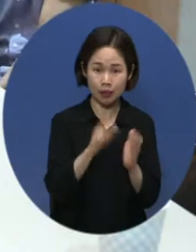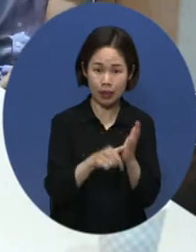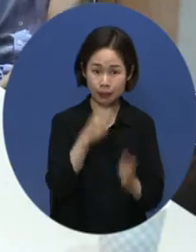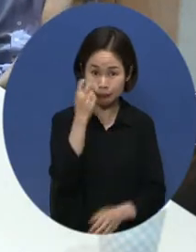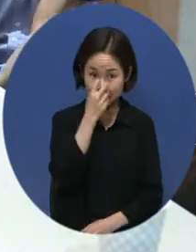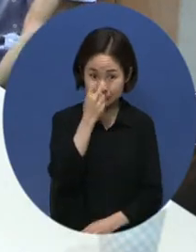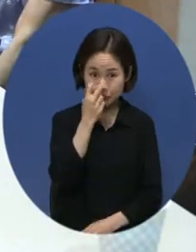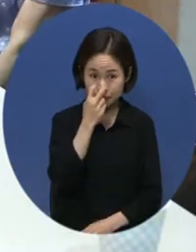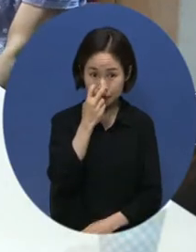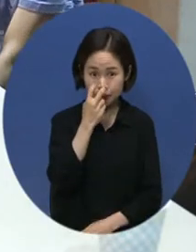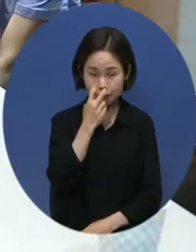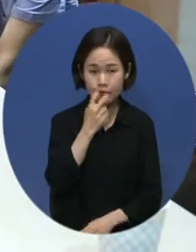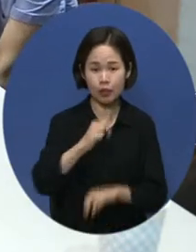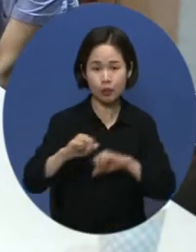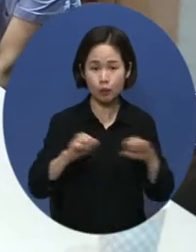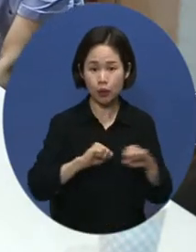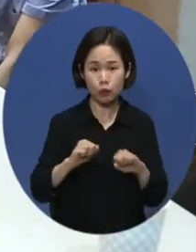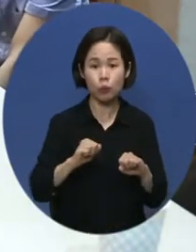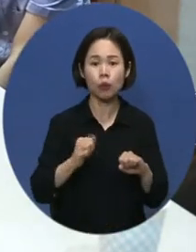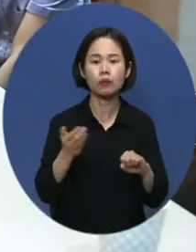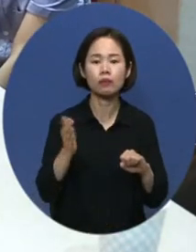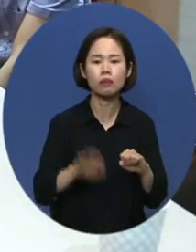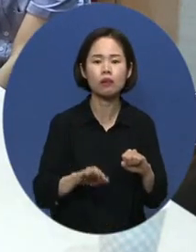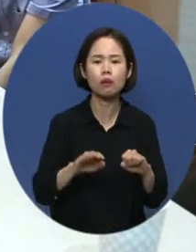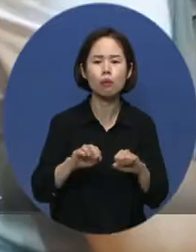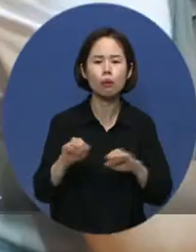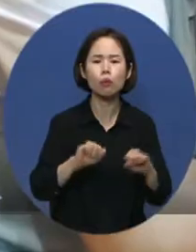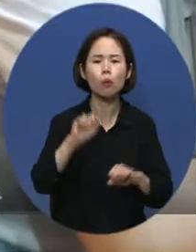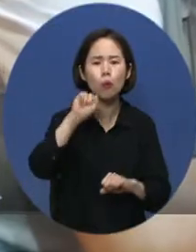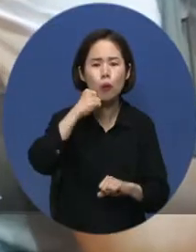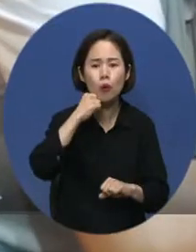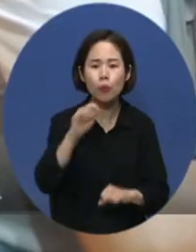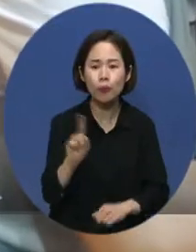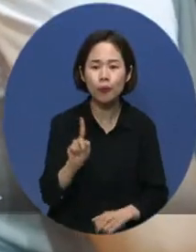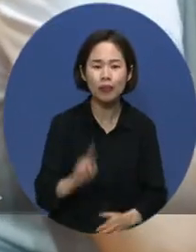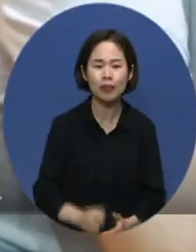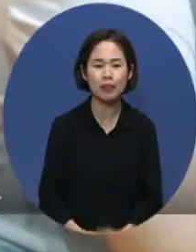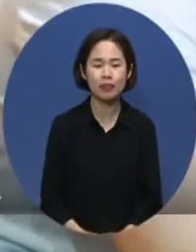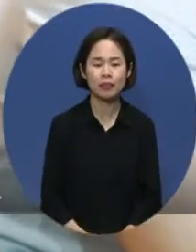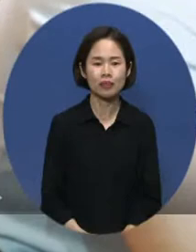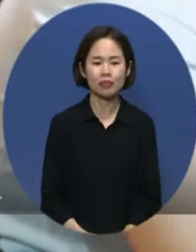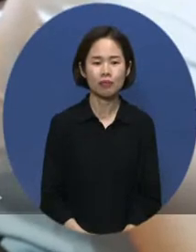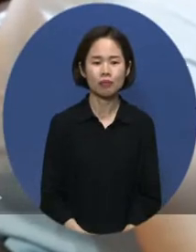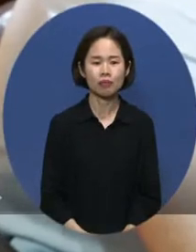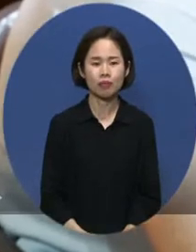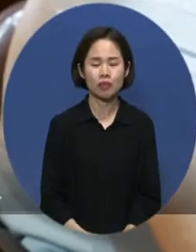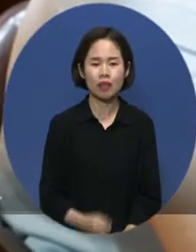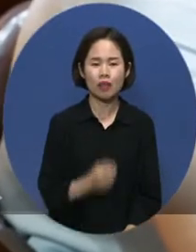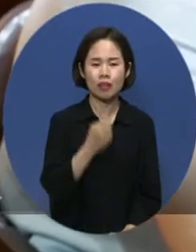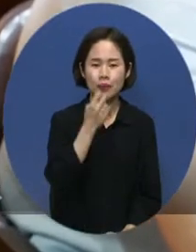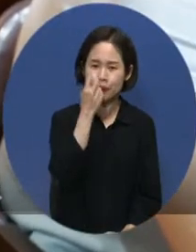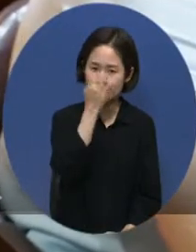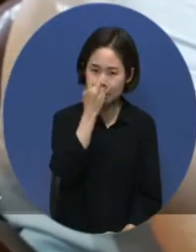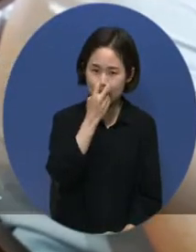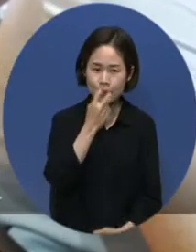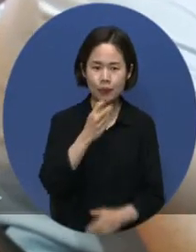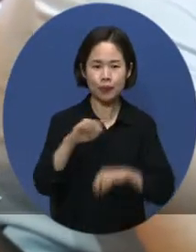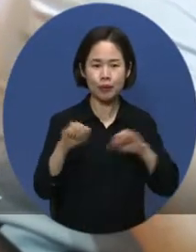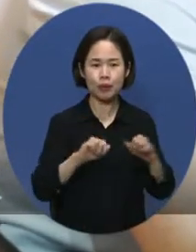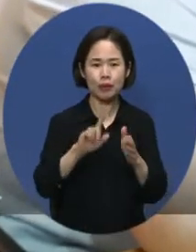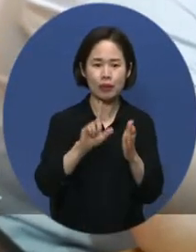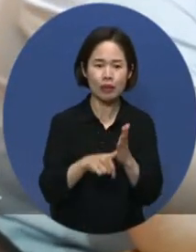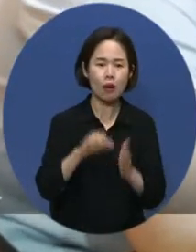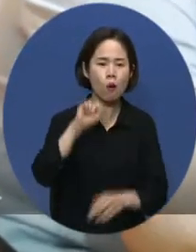하시면서 좀 힘들거나 어려운 점은 없어요? 감사 활동을 하는데 어려운 점 없고 재밌는